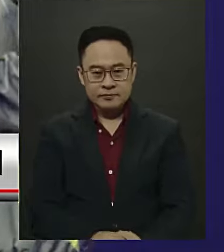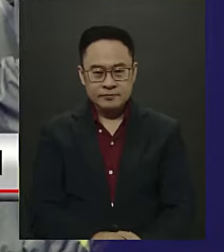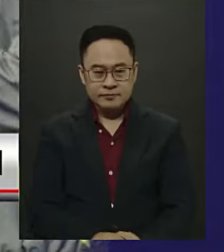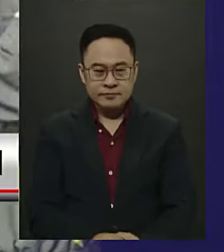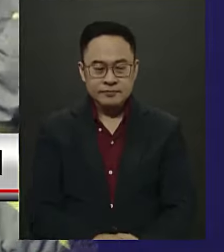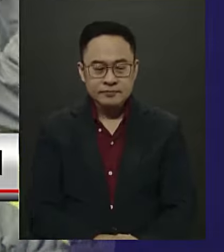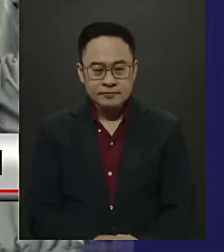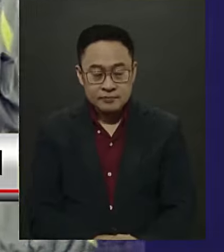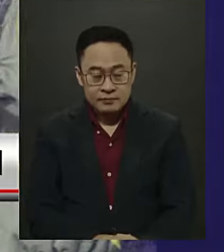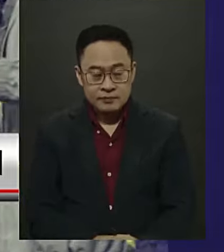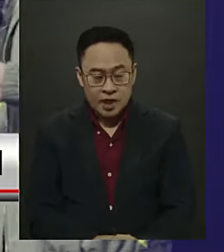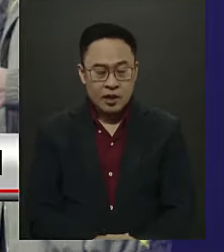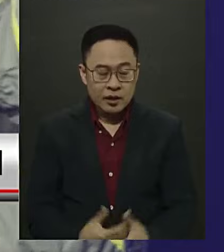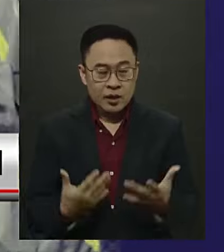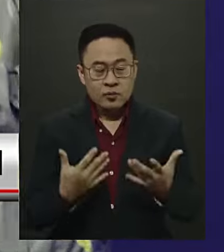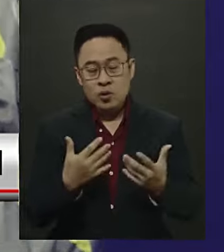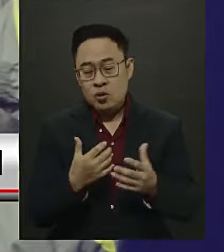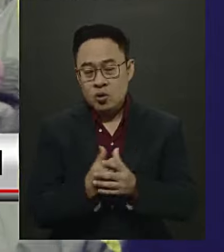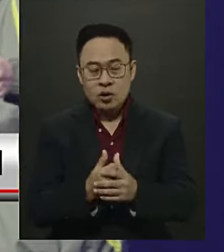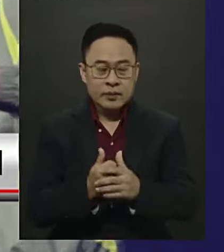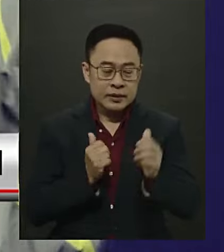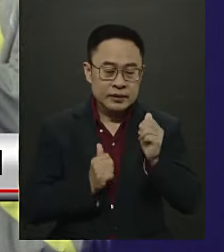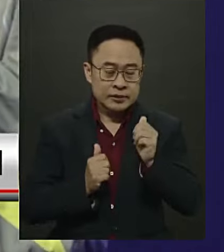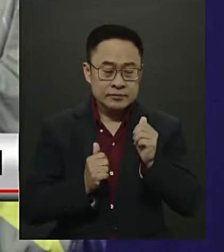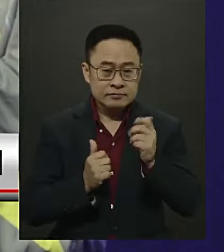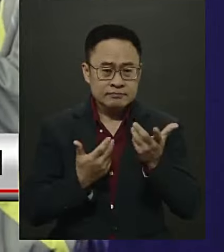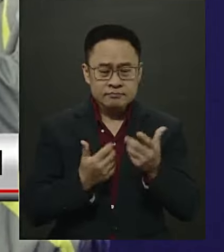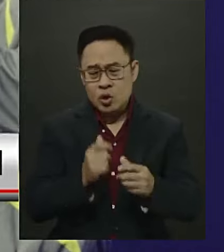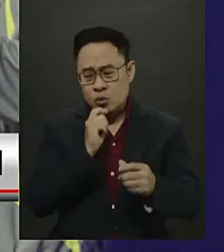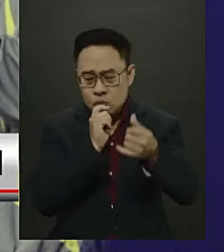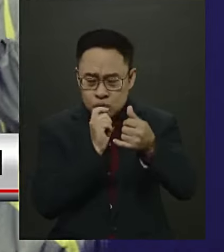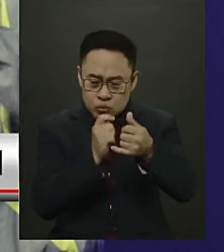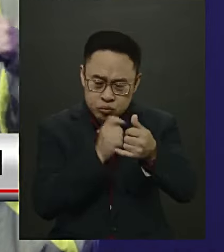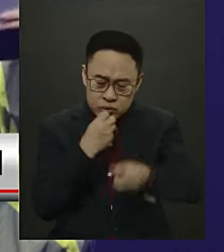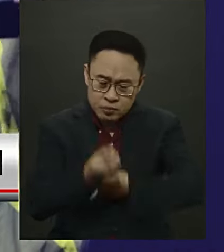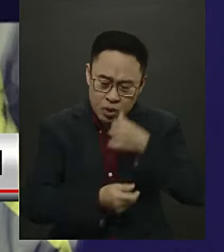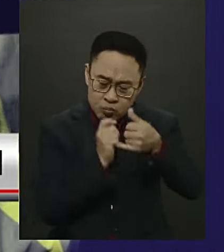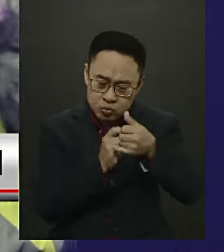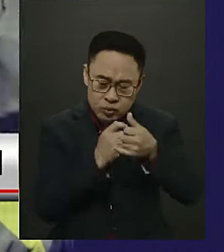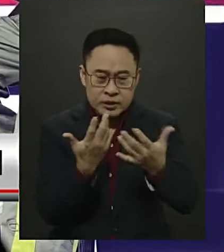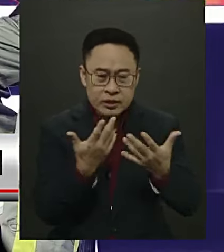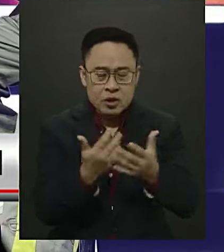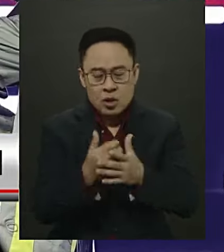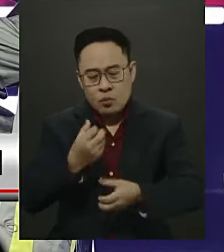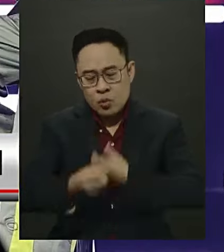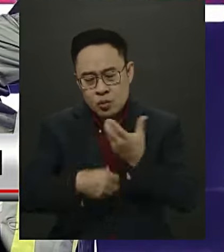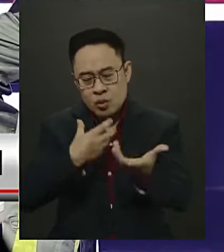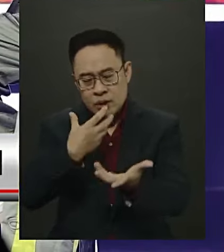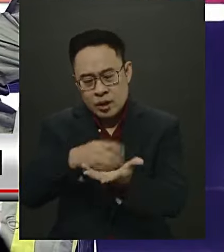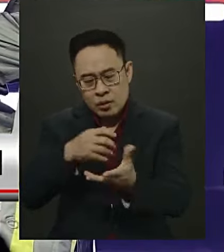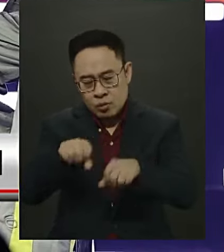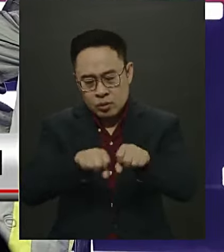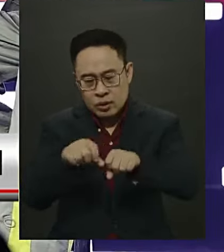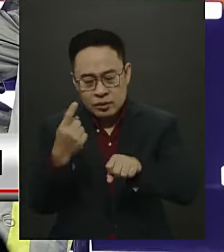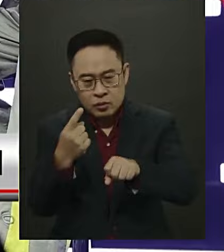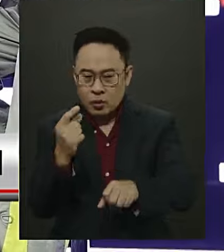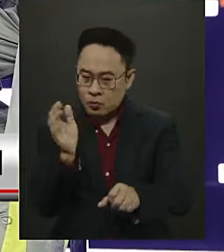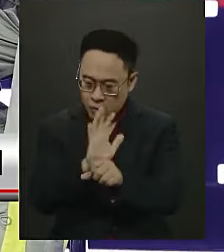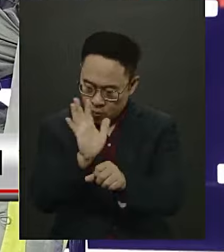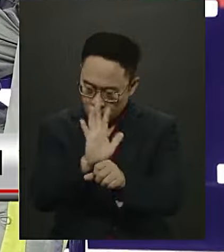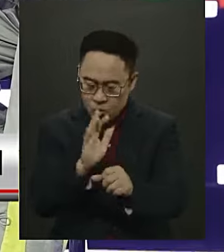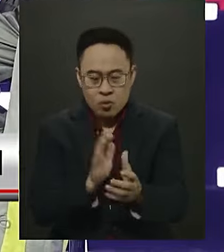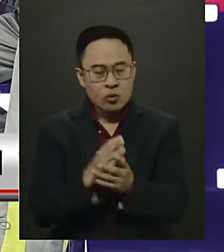บอกไปว่ามาสักทีมาทั้งทีจะแค่มาโชว์ตัวจะแค่มาพูดคุยมาเปิดตัวรองเท้าก็ไม่ใช่เ